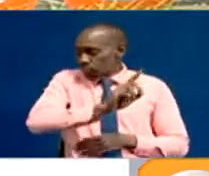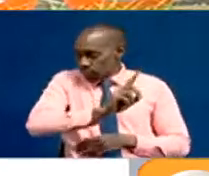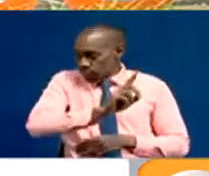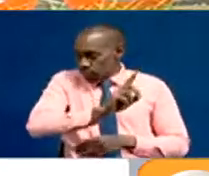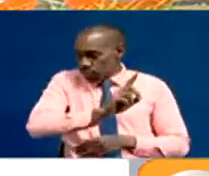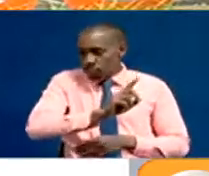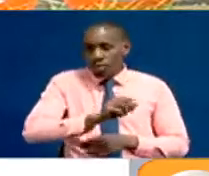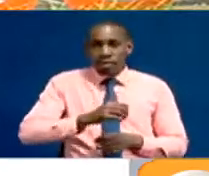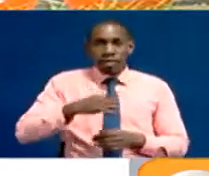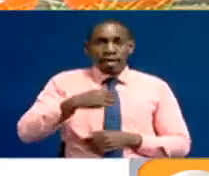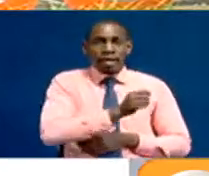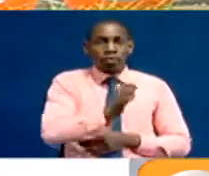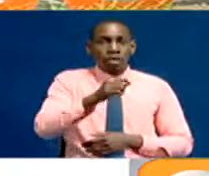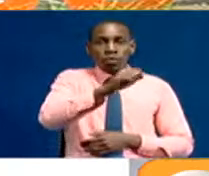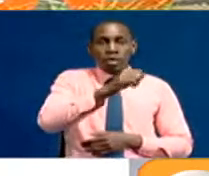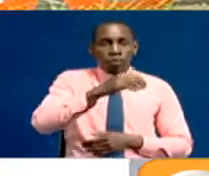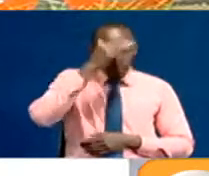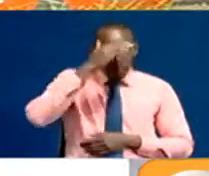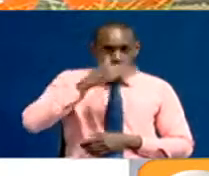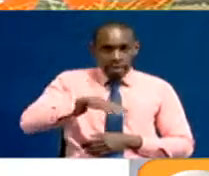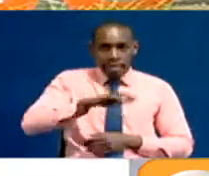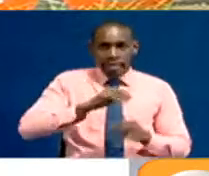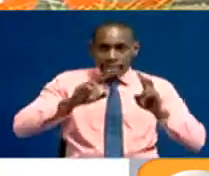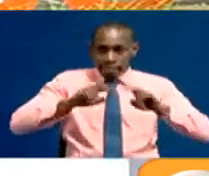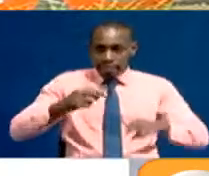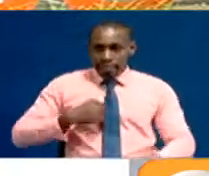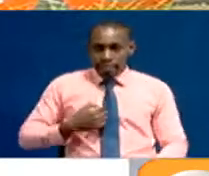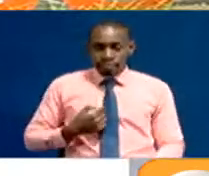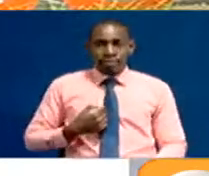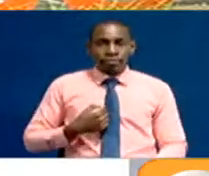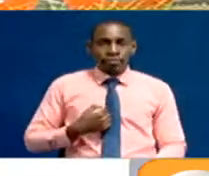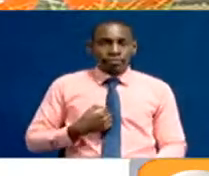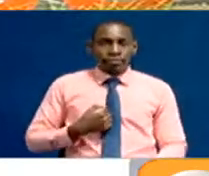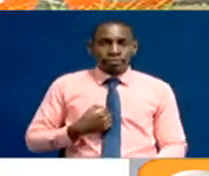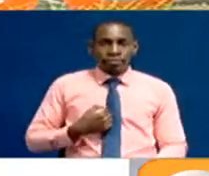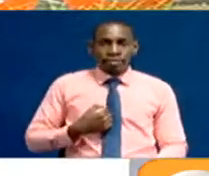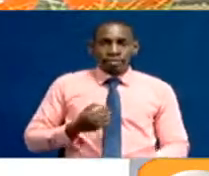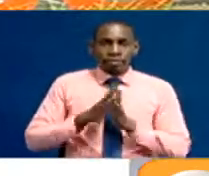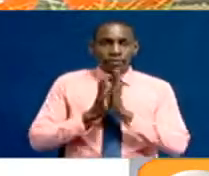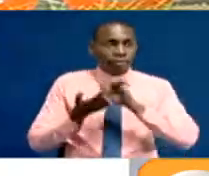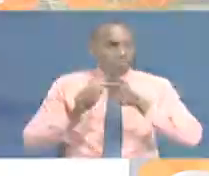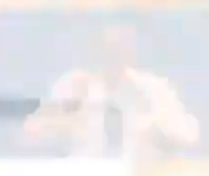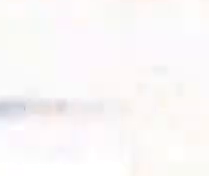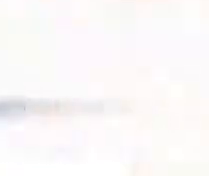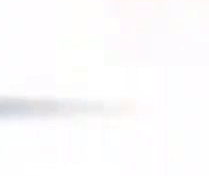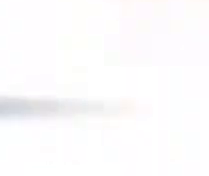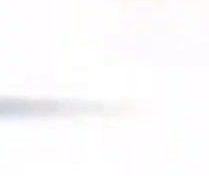anazunguka kila baa kunitafuta mimi. Yatafakari.